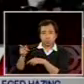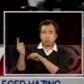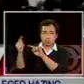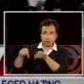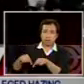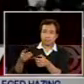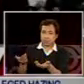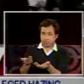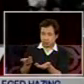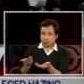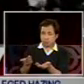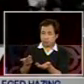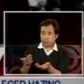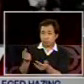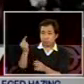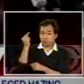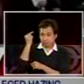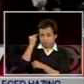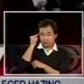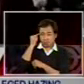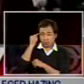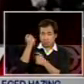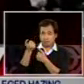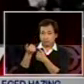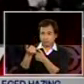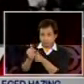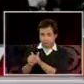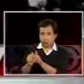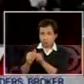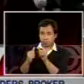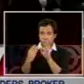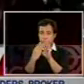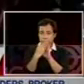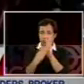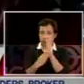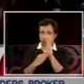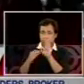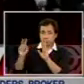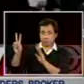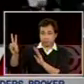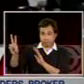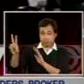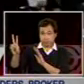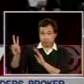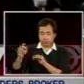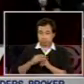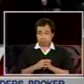testigo, nasusunod pa itong nasa Section 2, no?